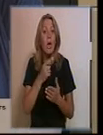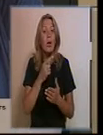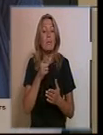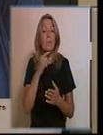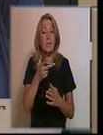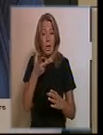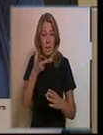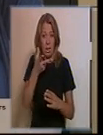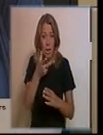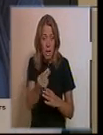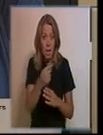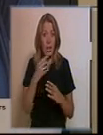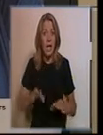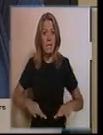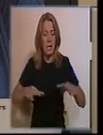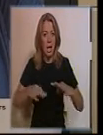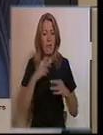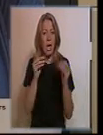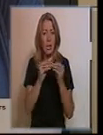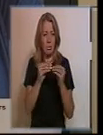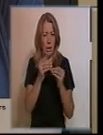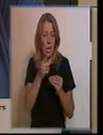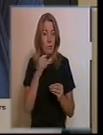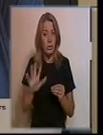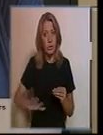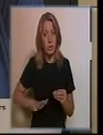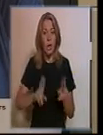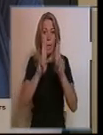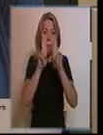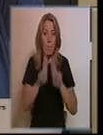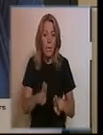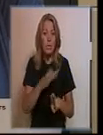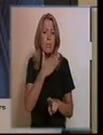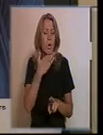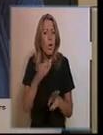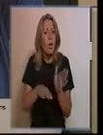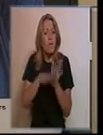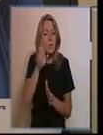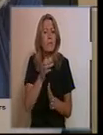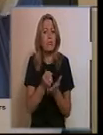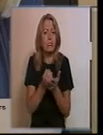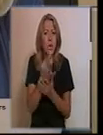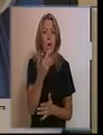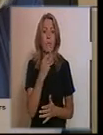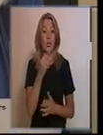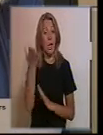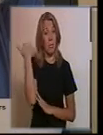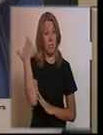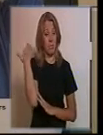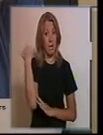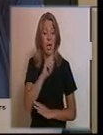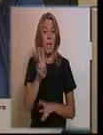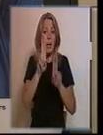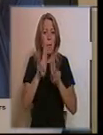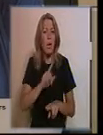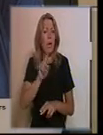u iglom u zdravu jajnu ćeliju, omogućava da mnogo veći broj muškaraca koji ranije nije